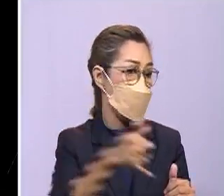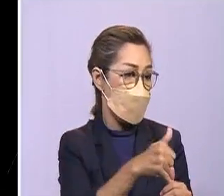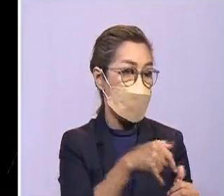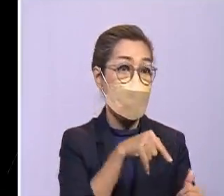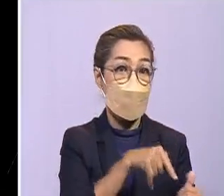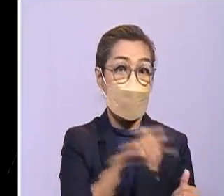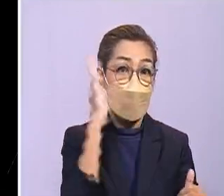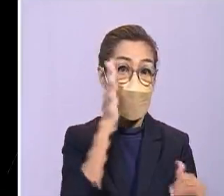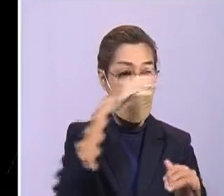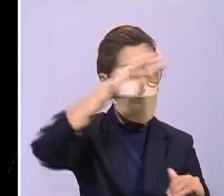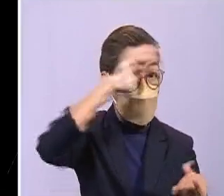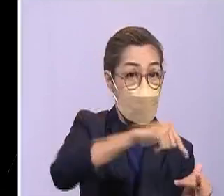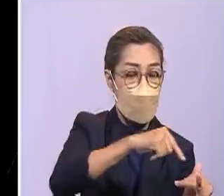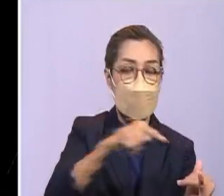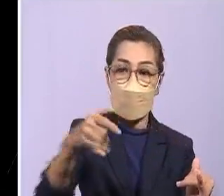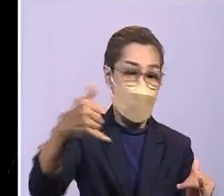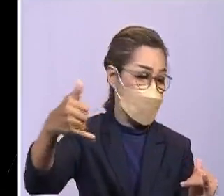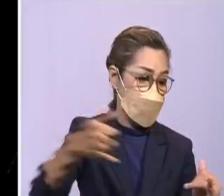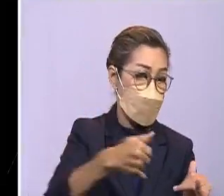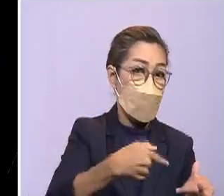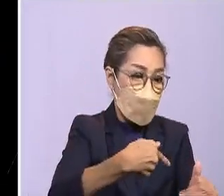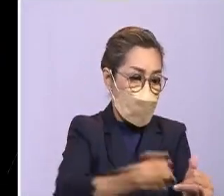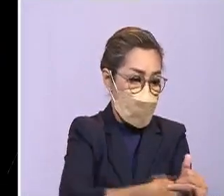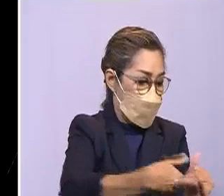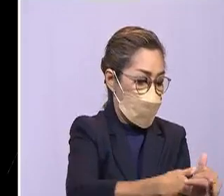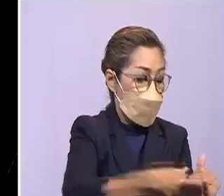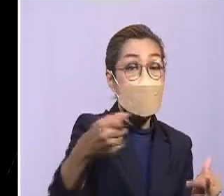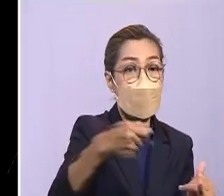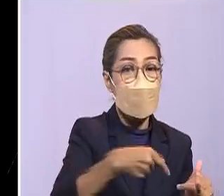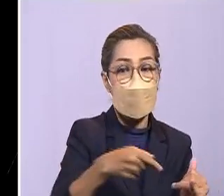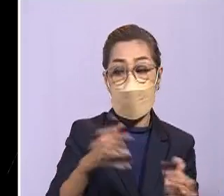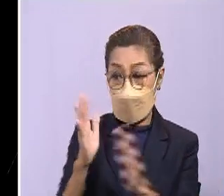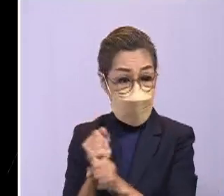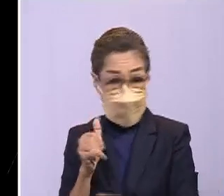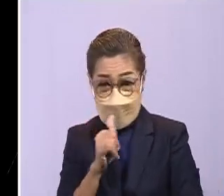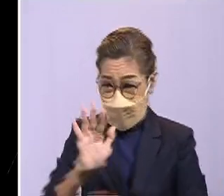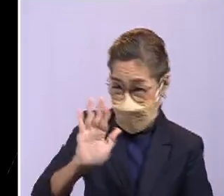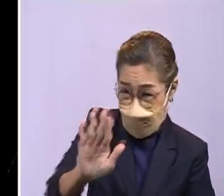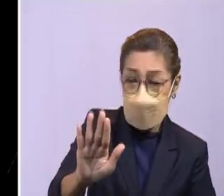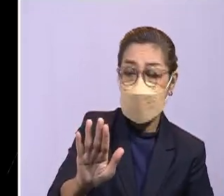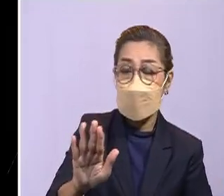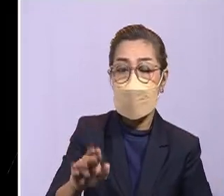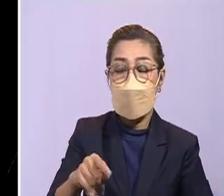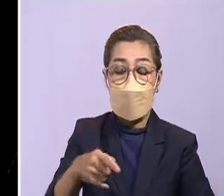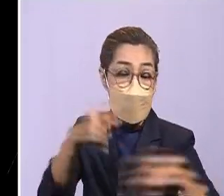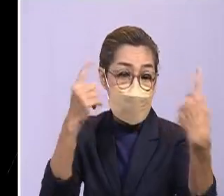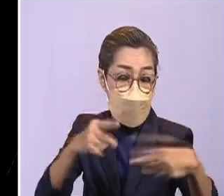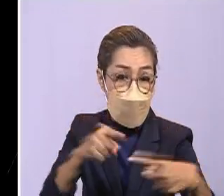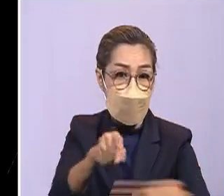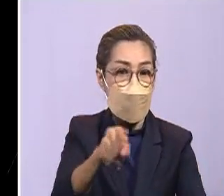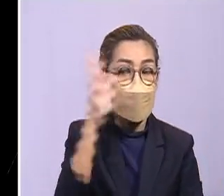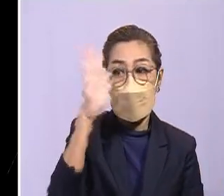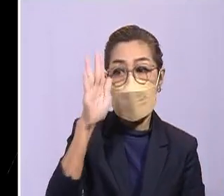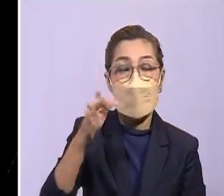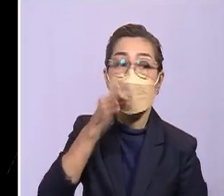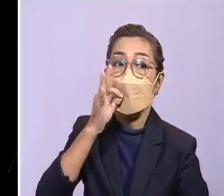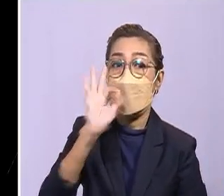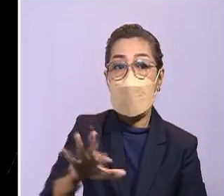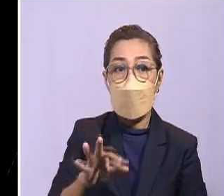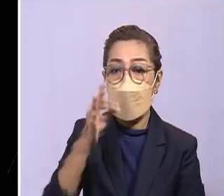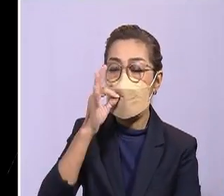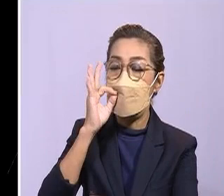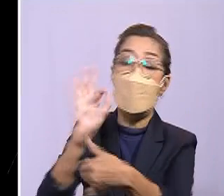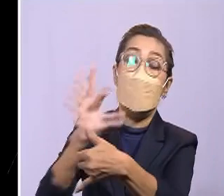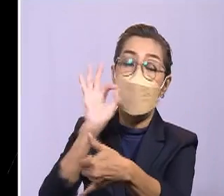เจ้าหน้าที่เดินไปห้ามอีกครั้งหนึ่งสุดท้ายมีปากเสียงกันแบบนี้แล้วถูกชายคนนี้ถมน้ำลายใส่หน้าถึง2